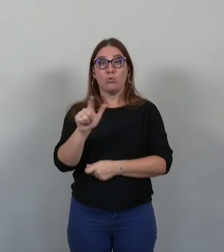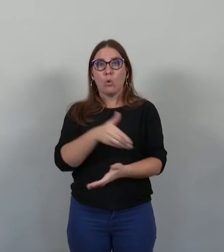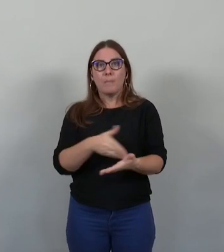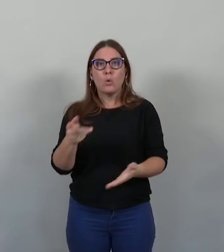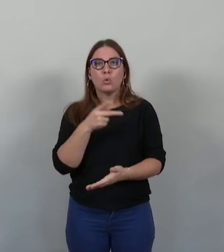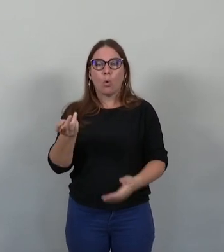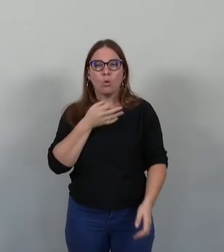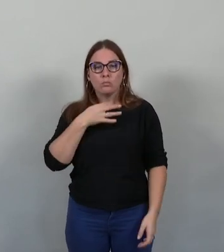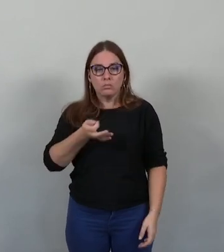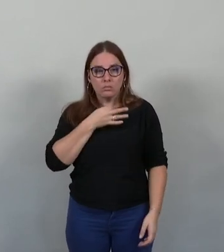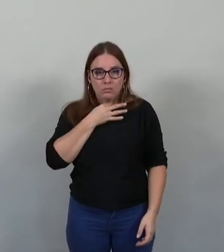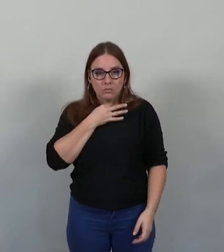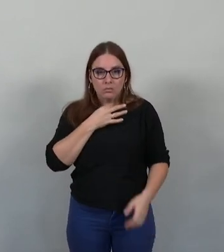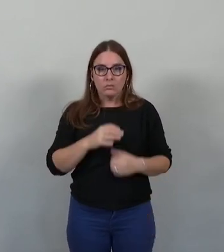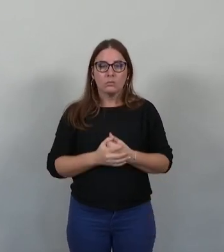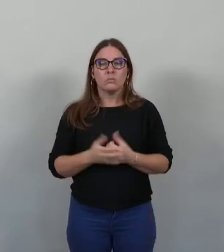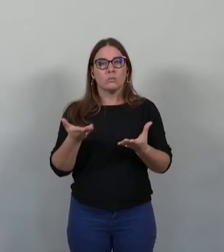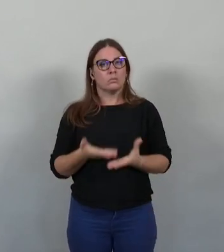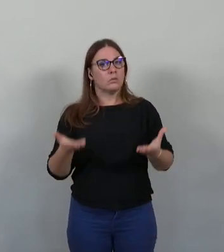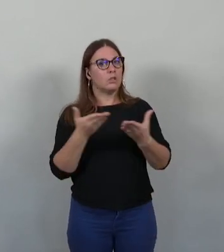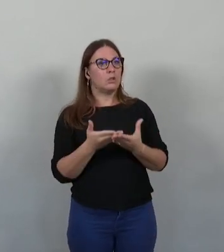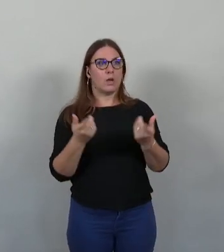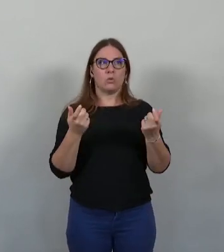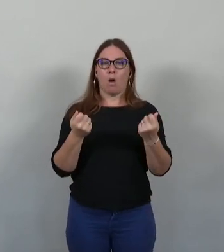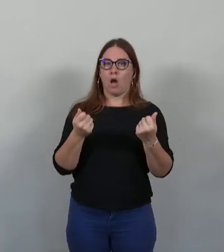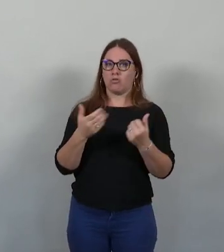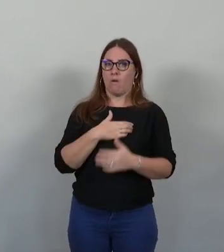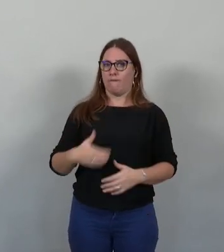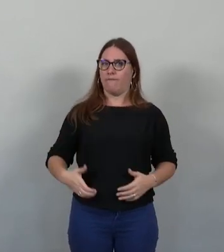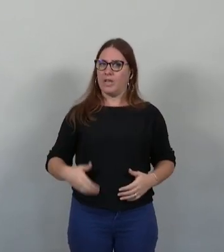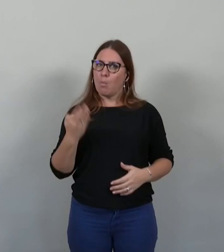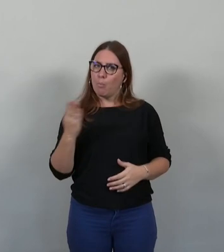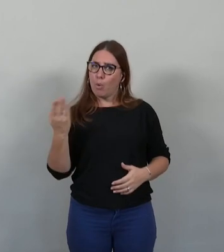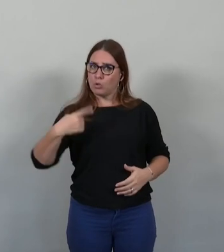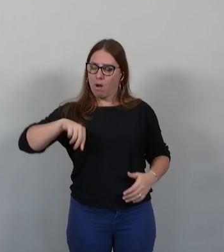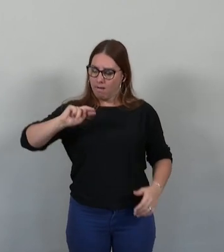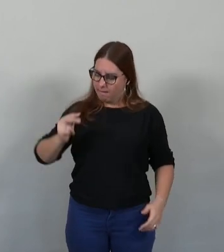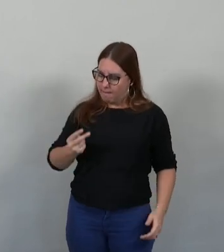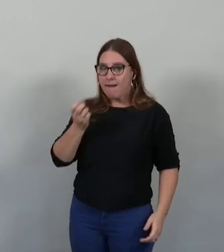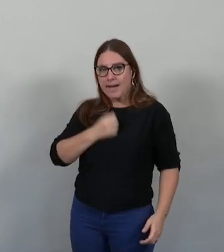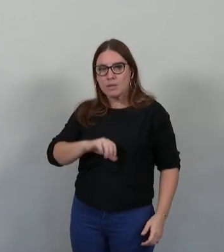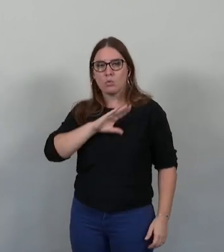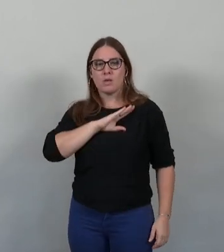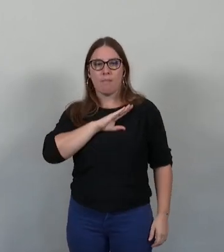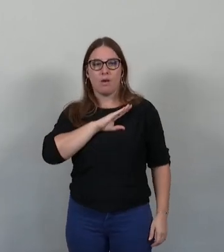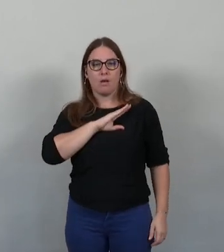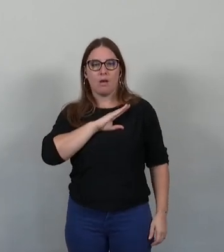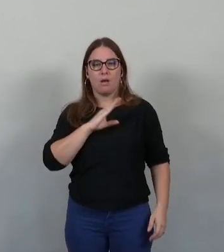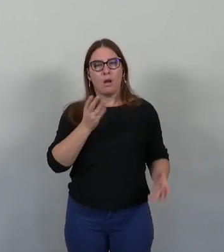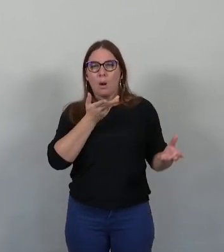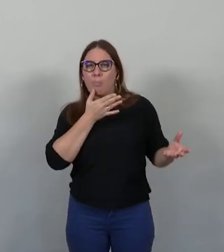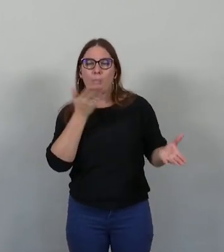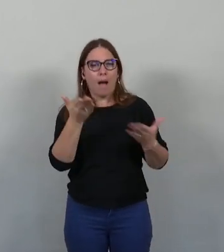d'euros la situation financière de la ville appelle à la responsabilité vous ne pouvez pas continuer